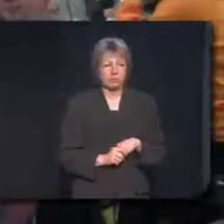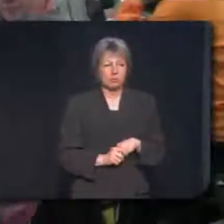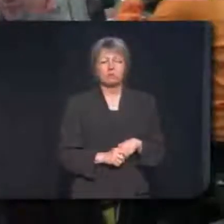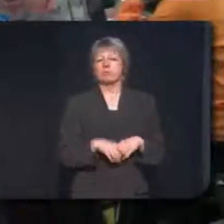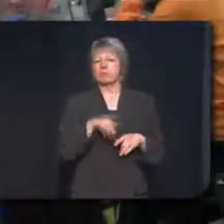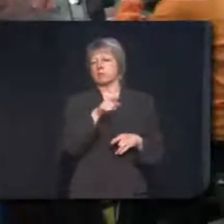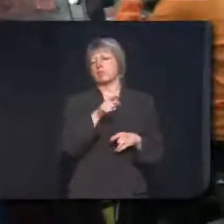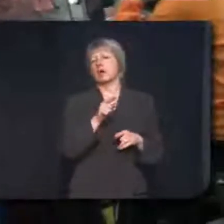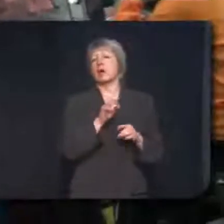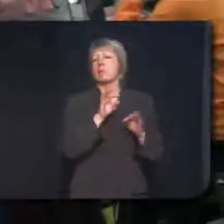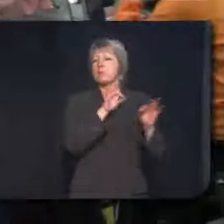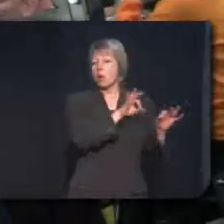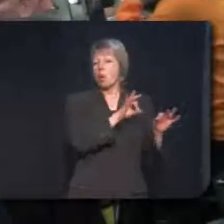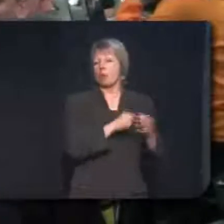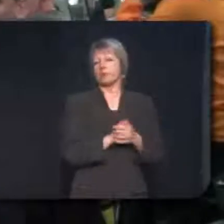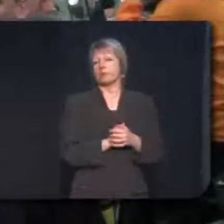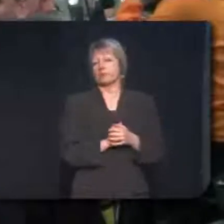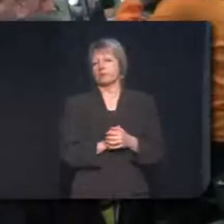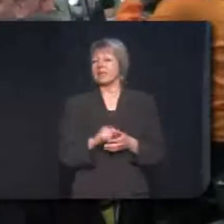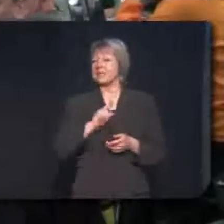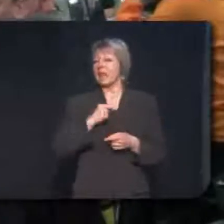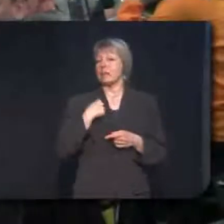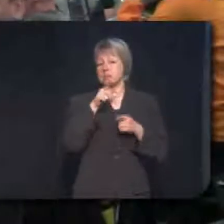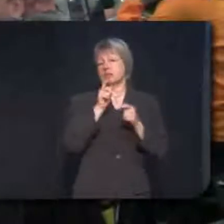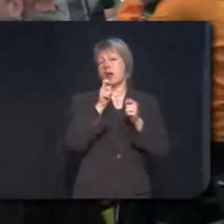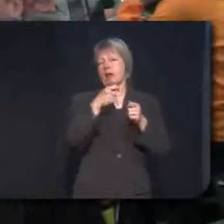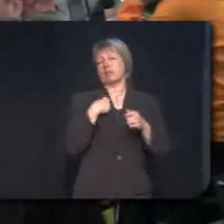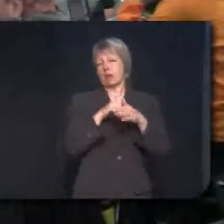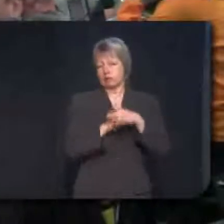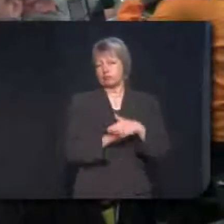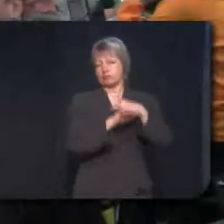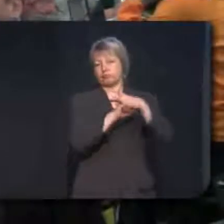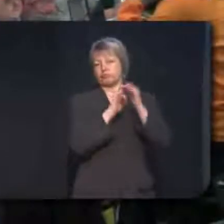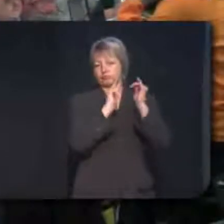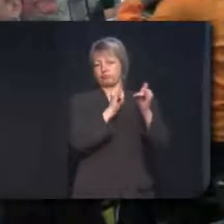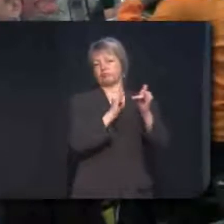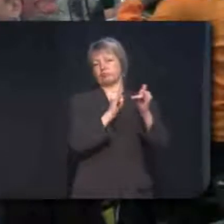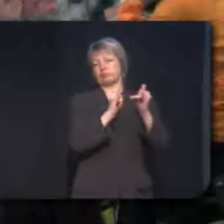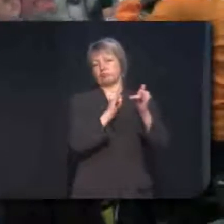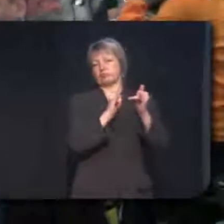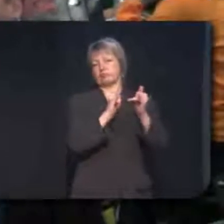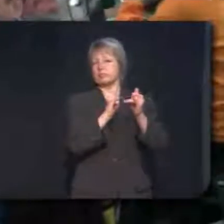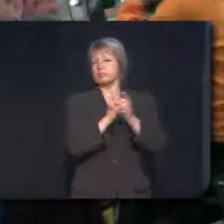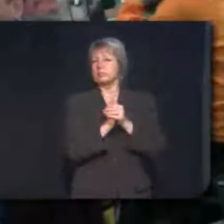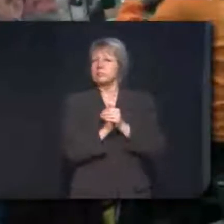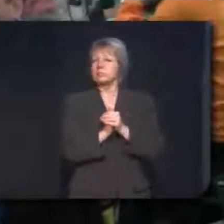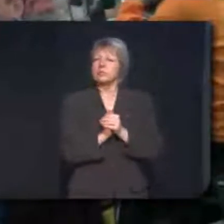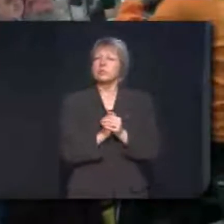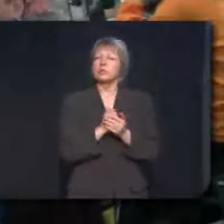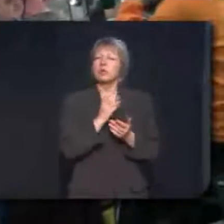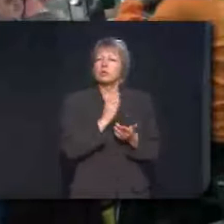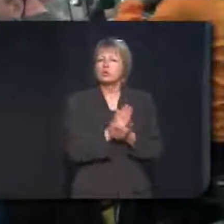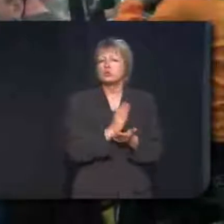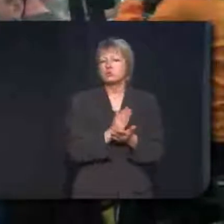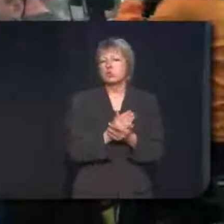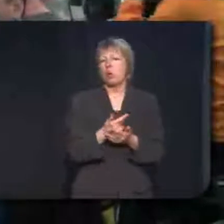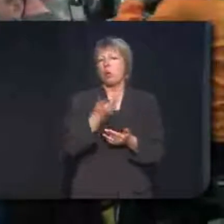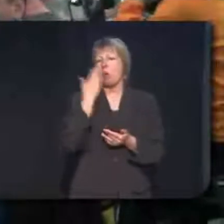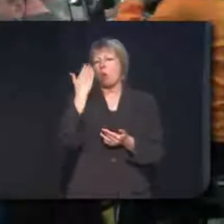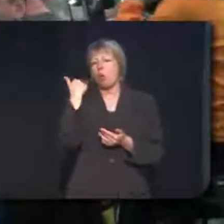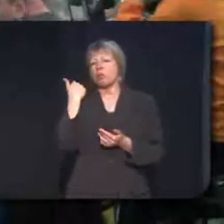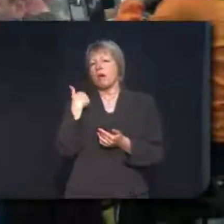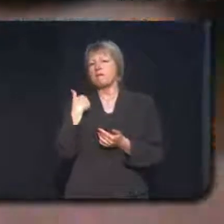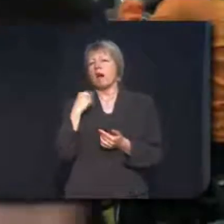ich unterstütze den Antrag es hat bereits mehrere allerdings nicht organisierte Vorstöße gegeben die Sommerzeit wieder